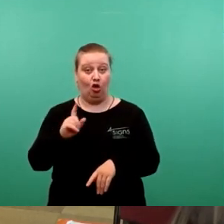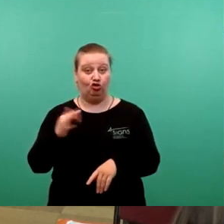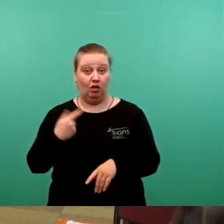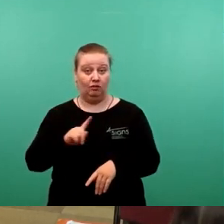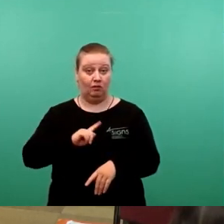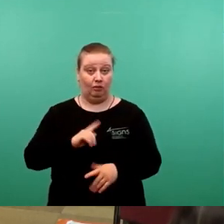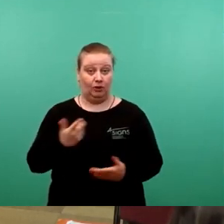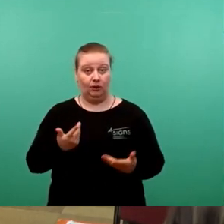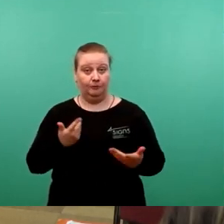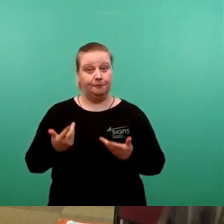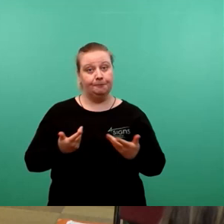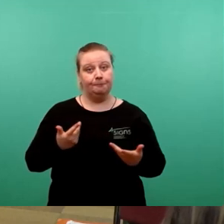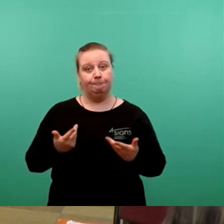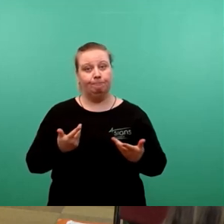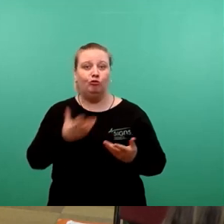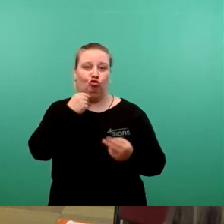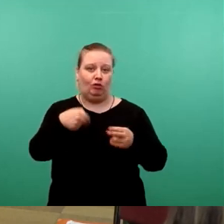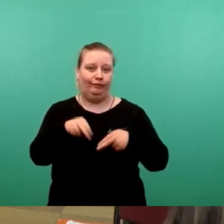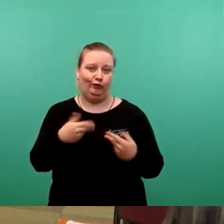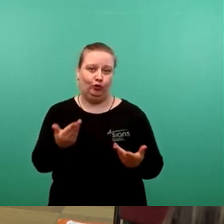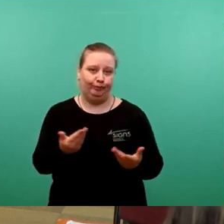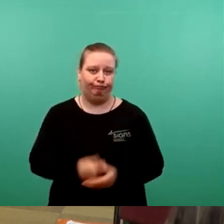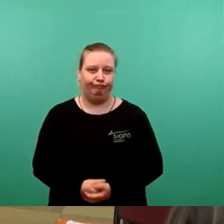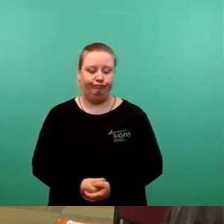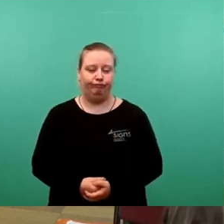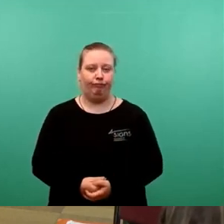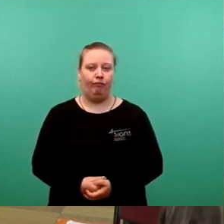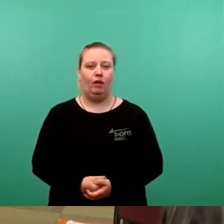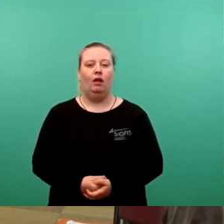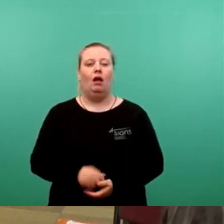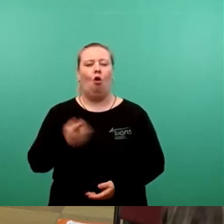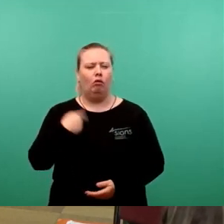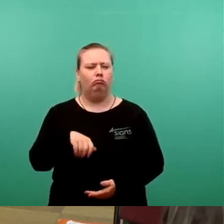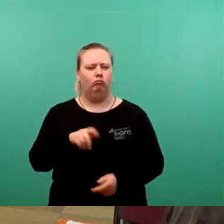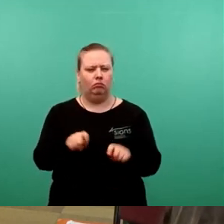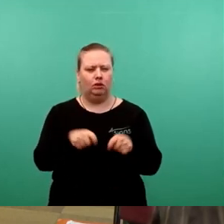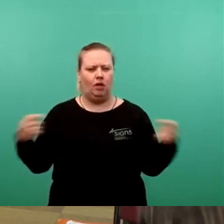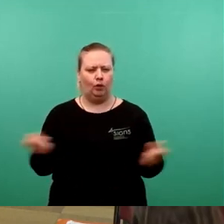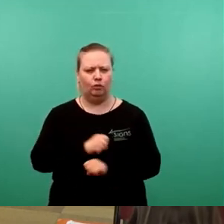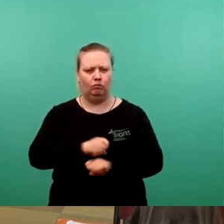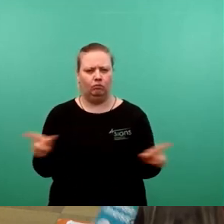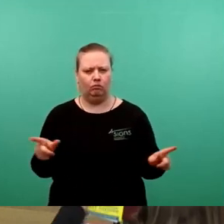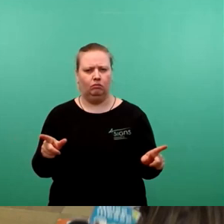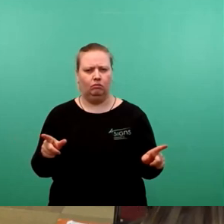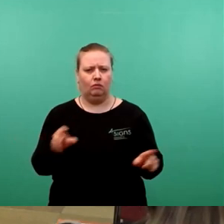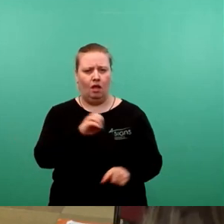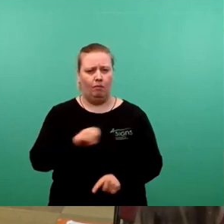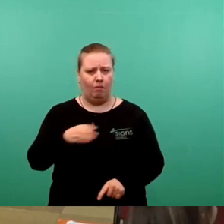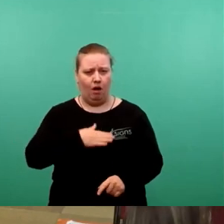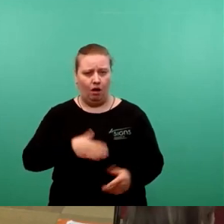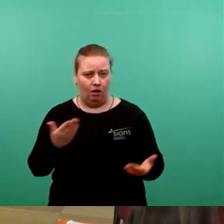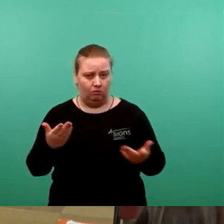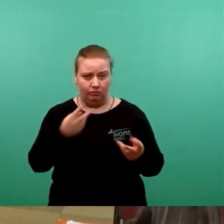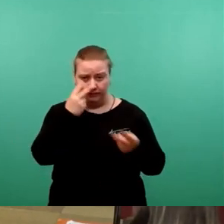eine Antwort von Ihnen. Es ist durch die Presse gegangen, das Thema Elbermahre. Wie sieht es da aus, also dass da